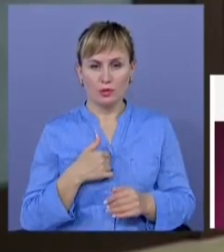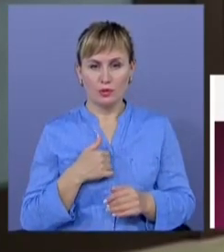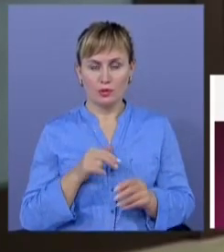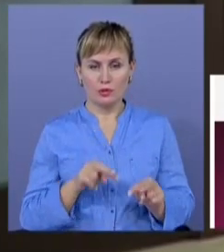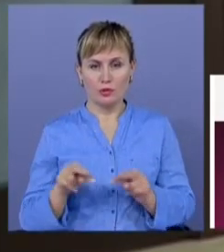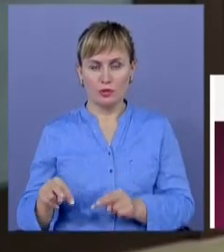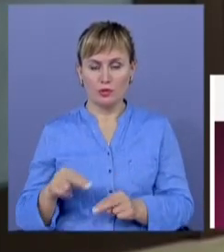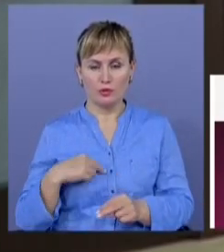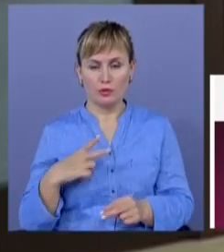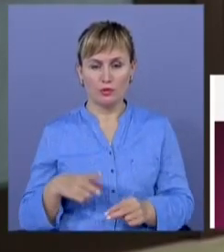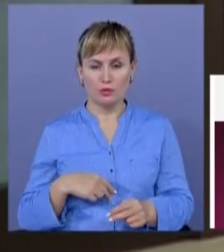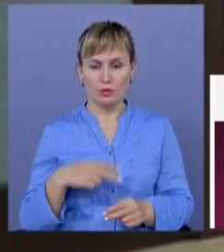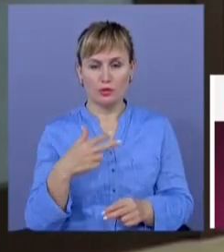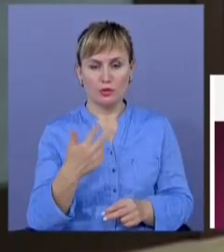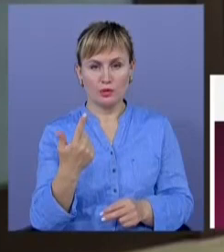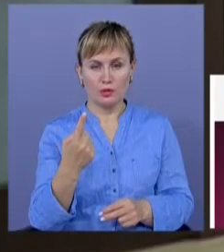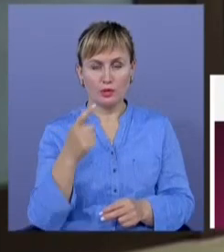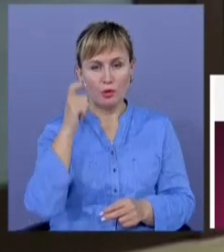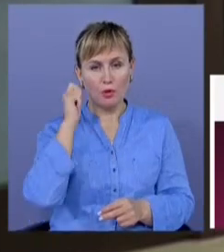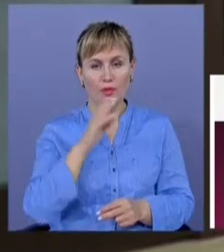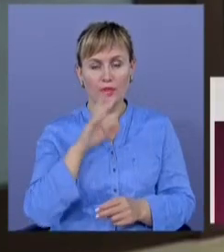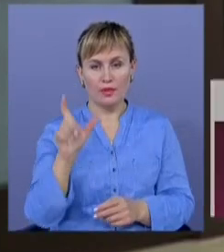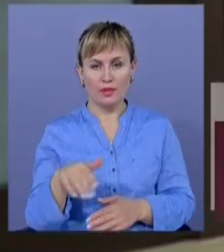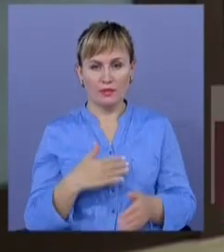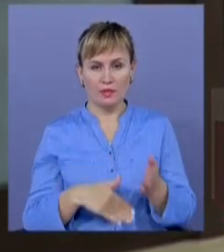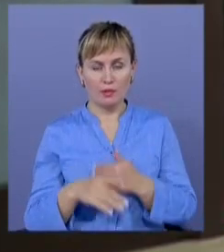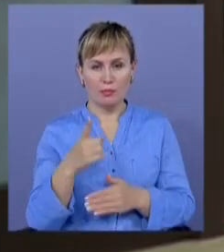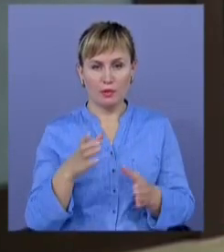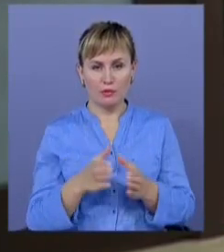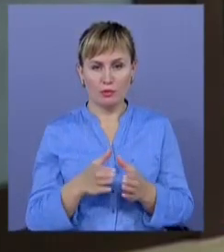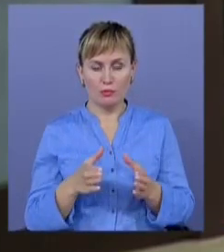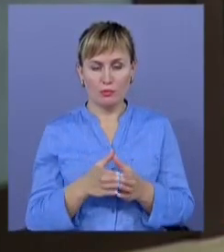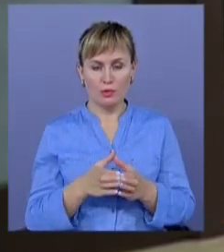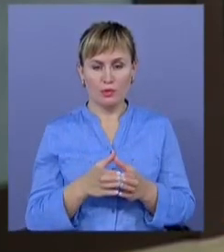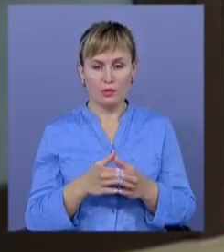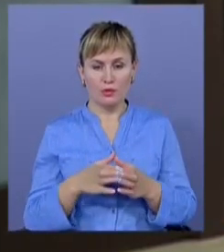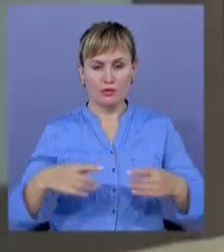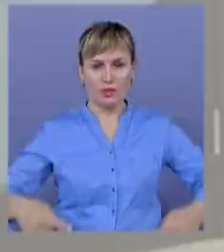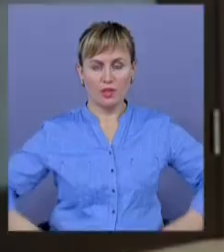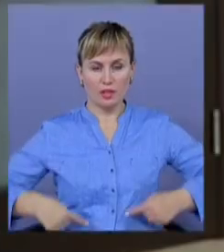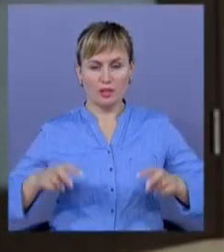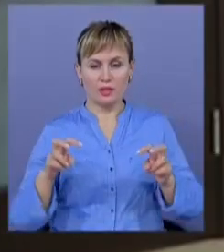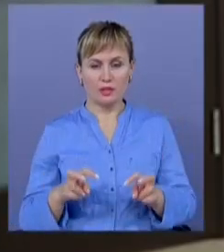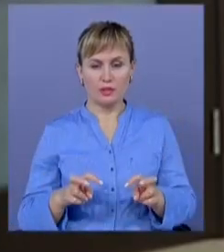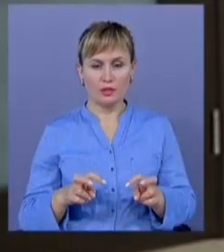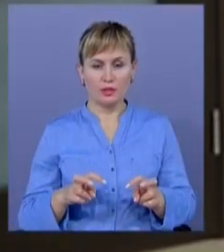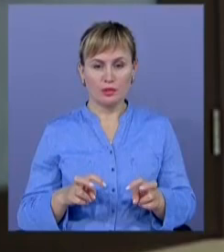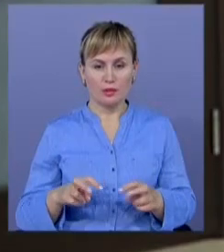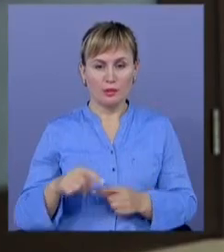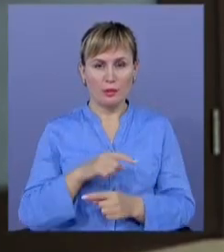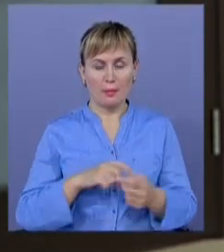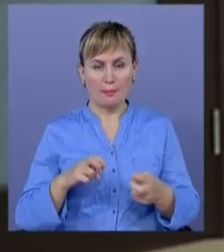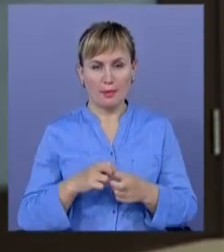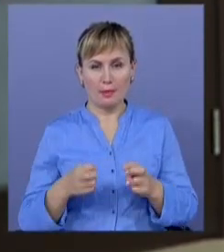проживает дочь, 31 год, инвалид первой группы. сидит в кресле каталки. Кругом проблемы с